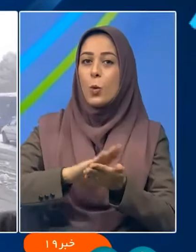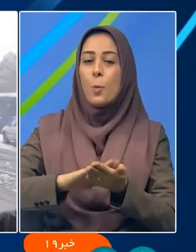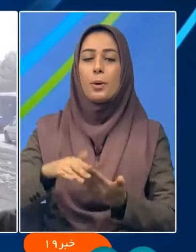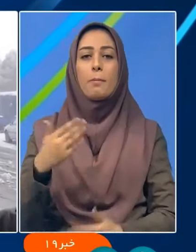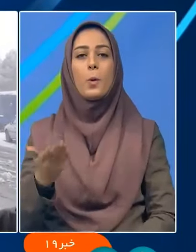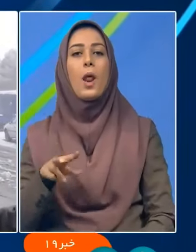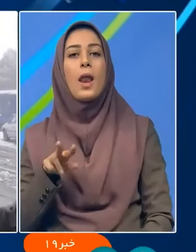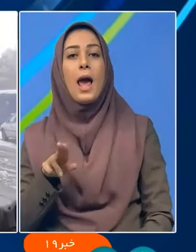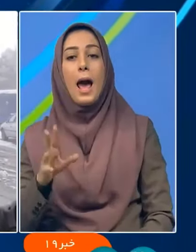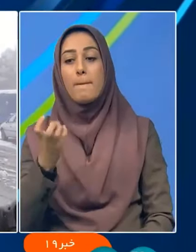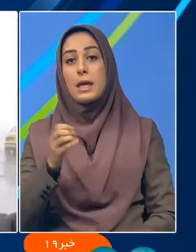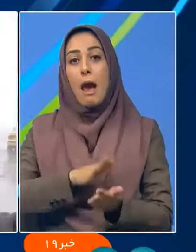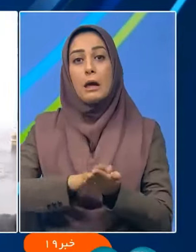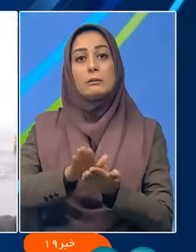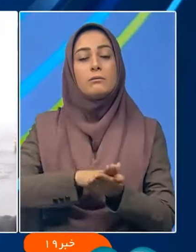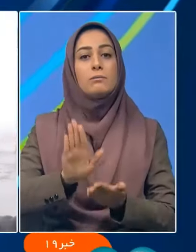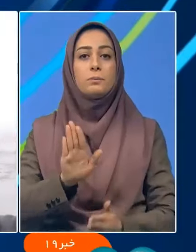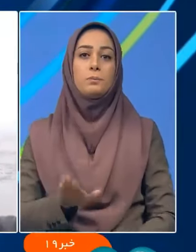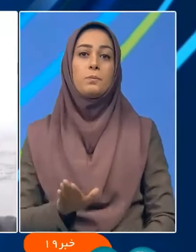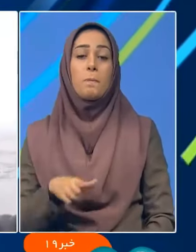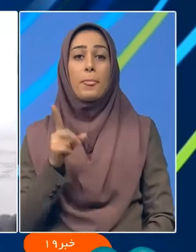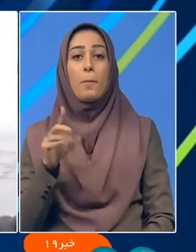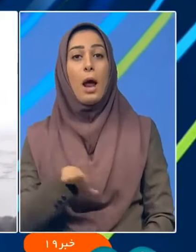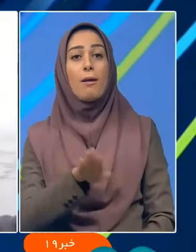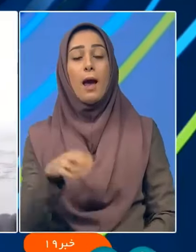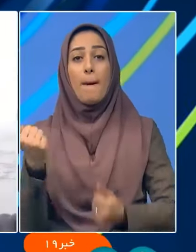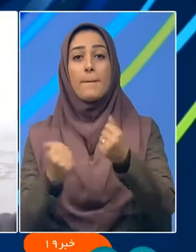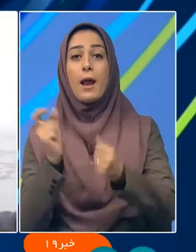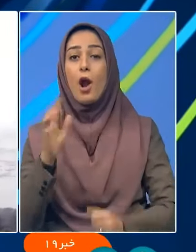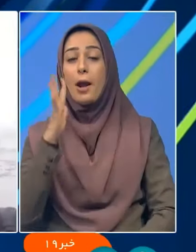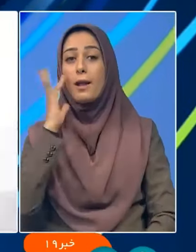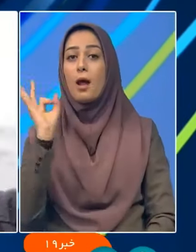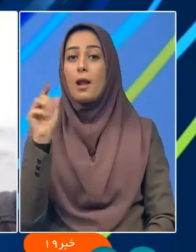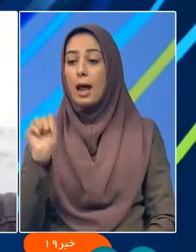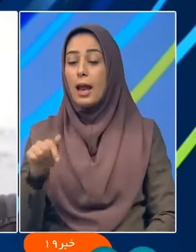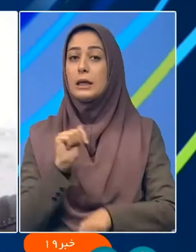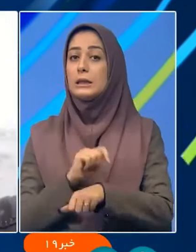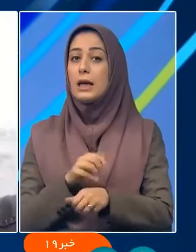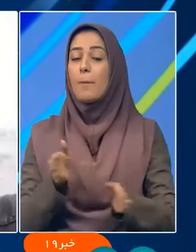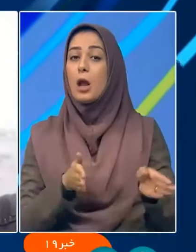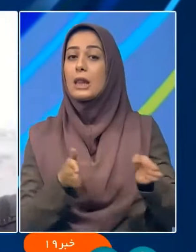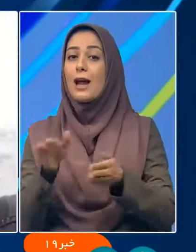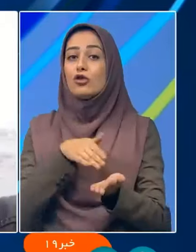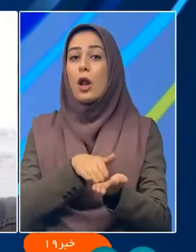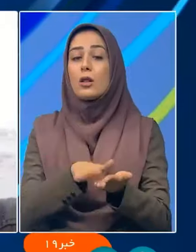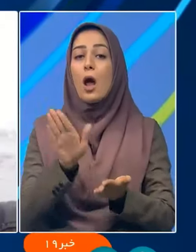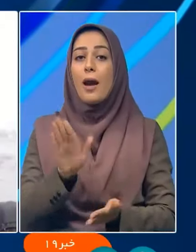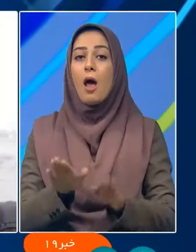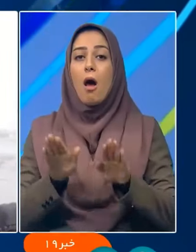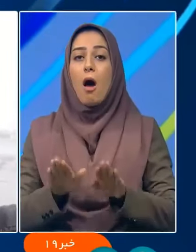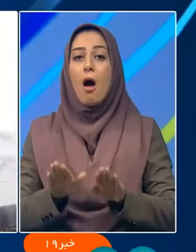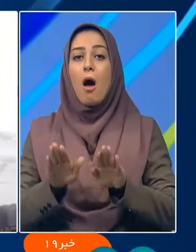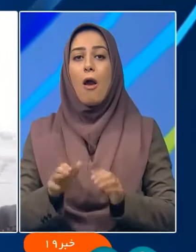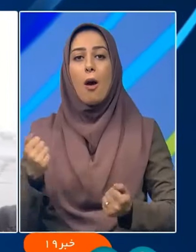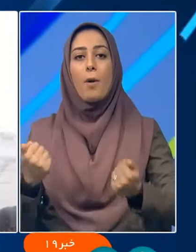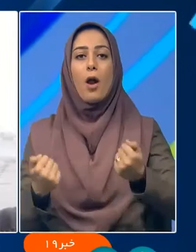بحث یخزدایی رو دارن. رانندگان عزیز باید توجه داشته باشن که در این شرایط در جاده هایی که لغزنده است با سرعت مطمئنه